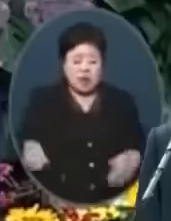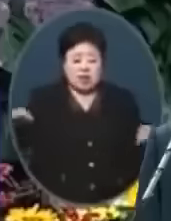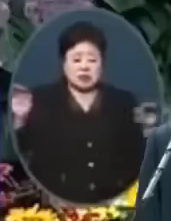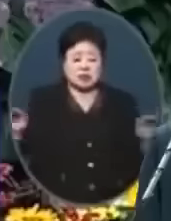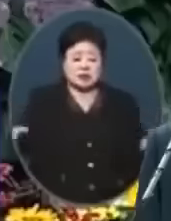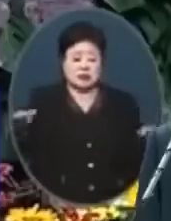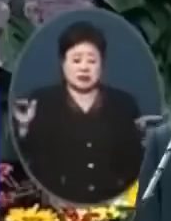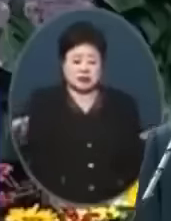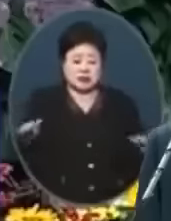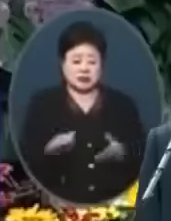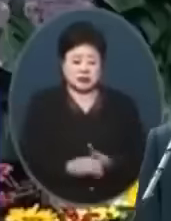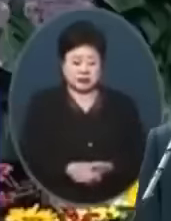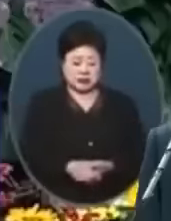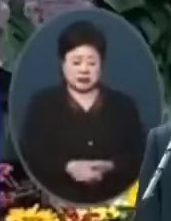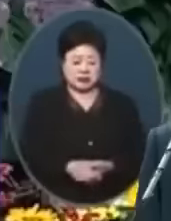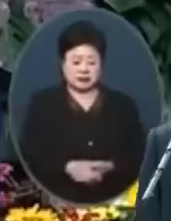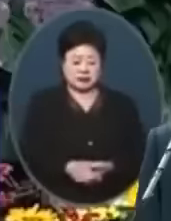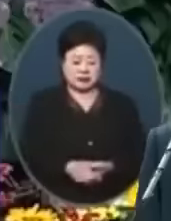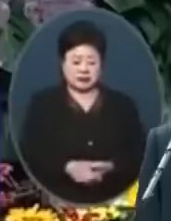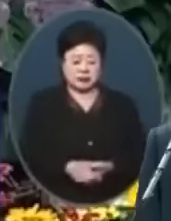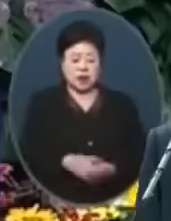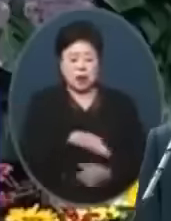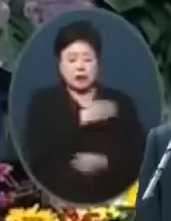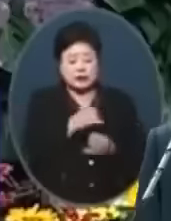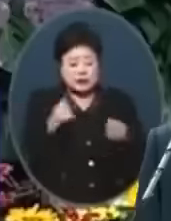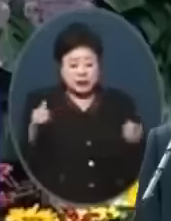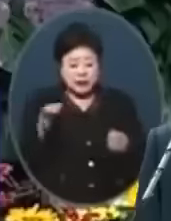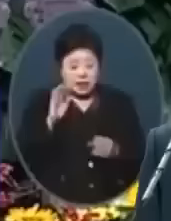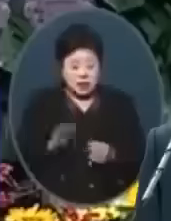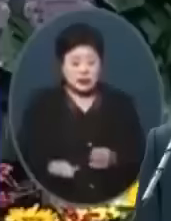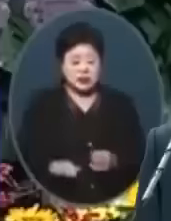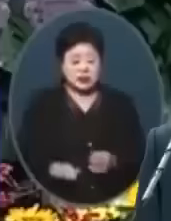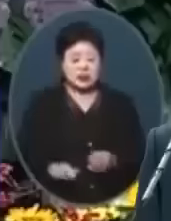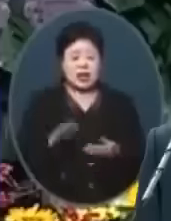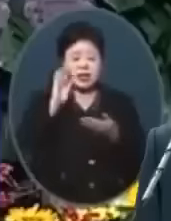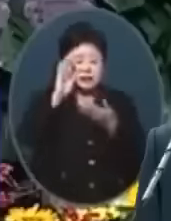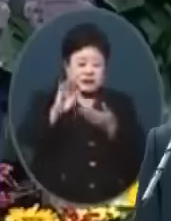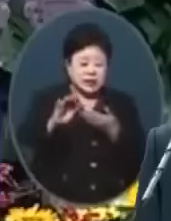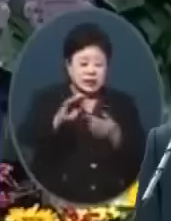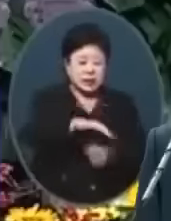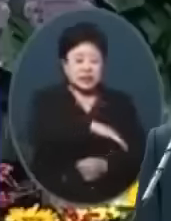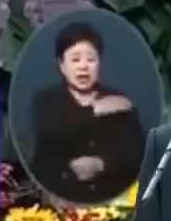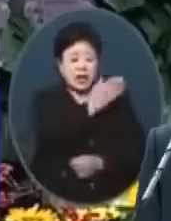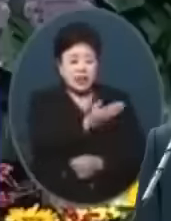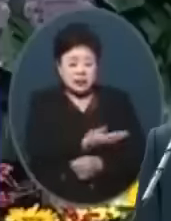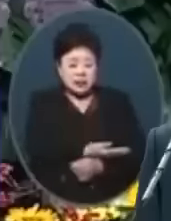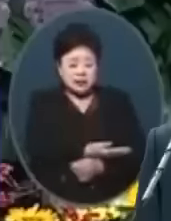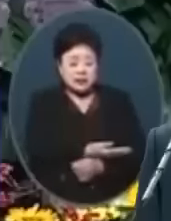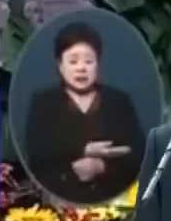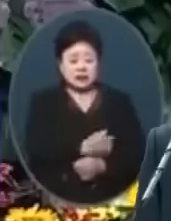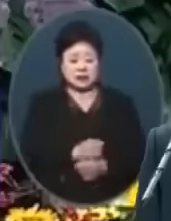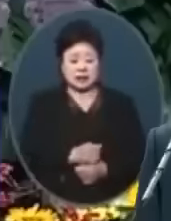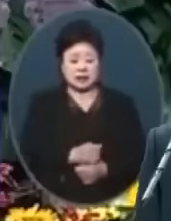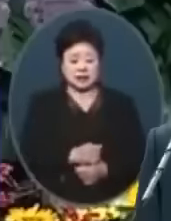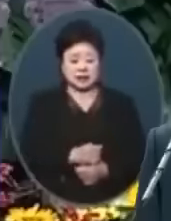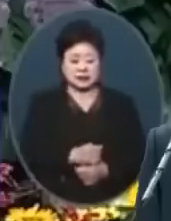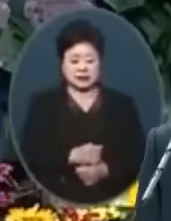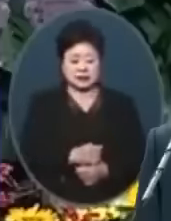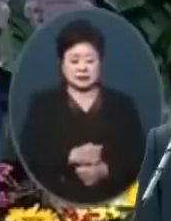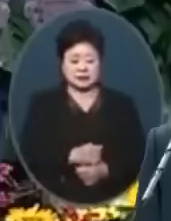생명이나 천사들이나 권세자들이나 현재일이나 장래일이나